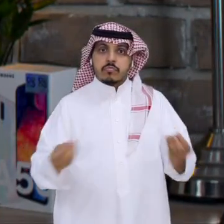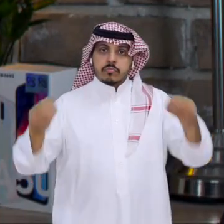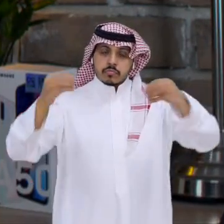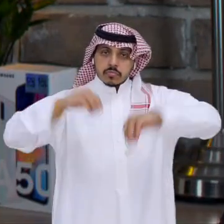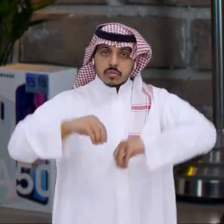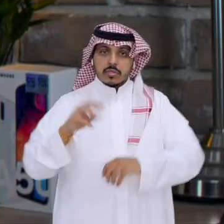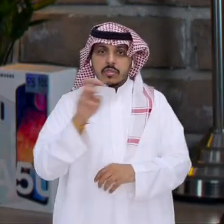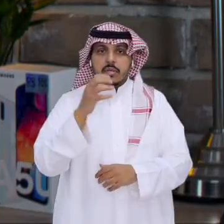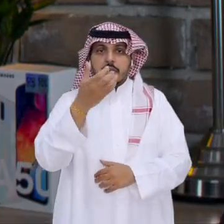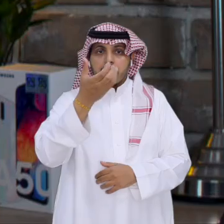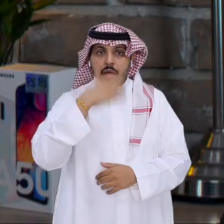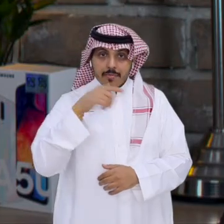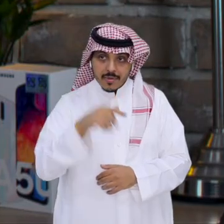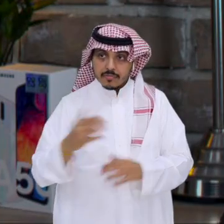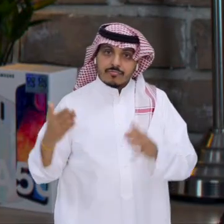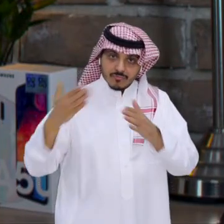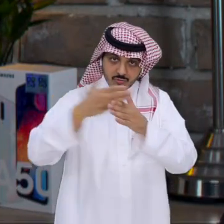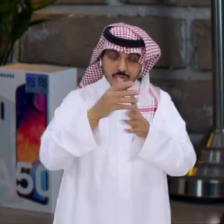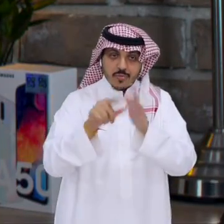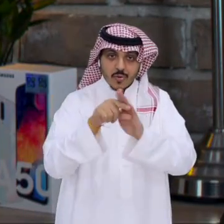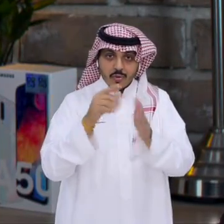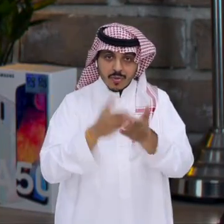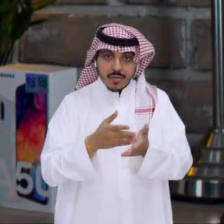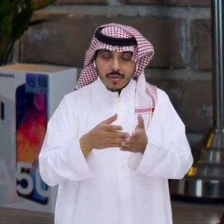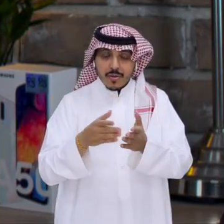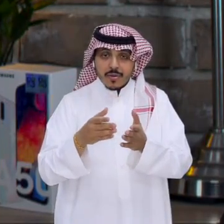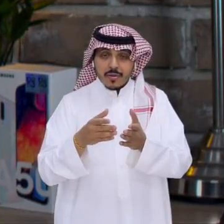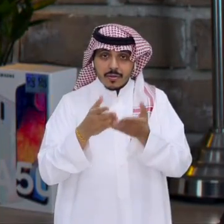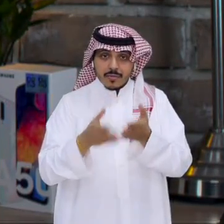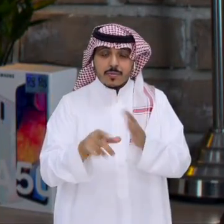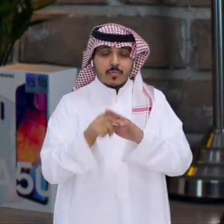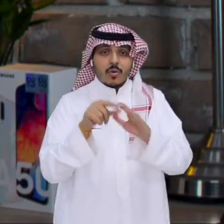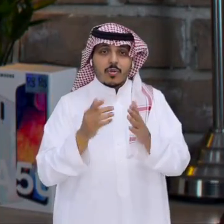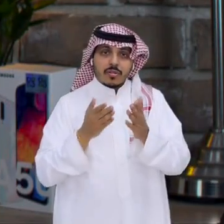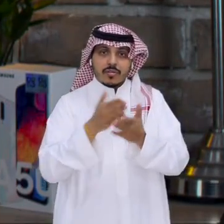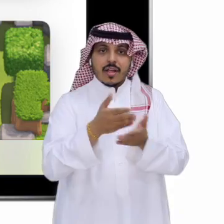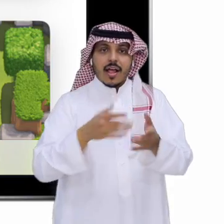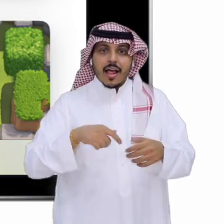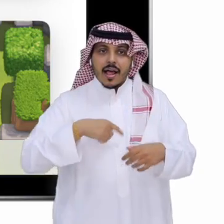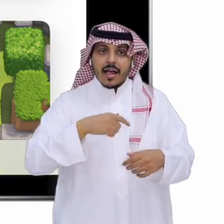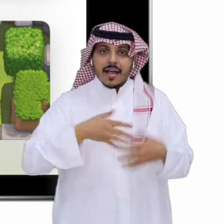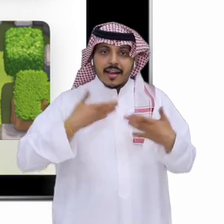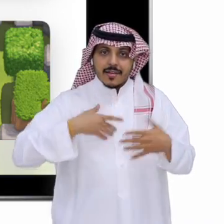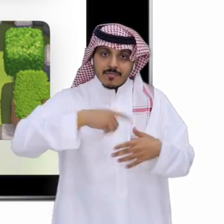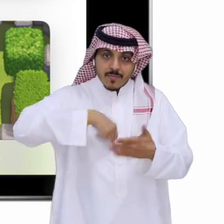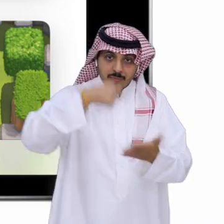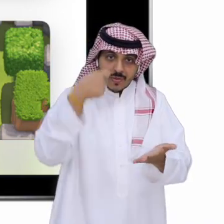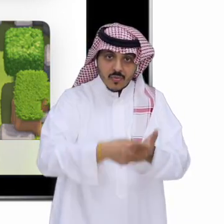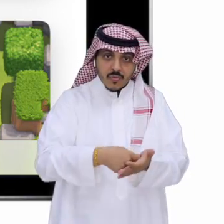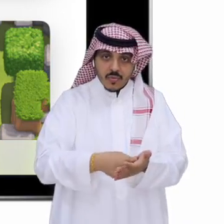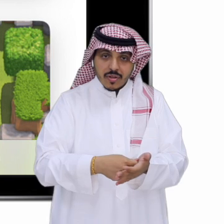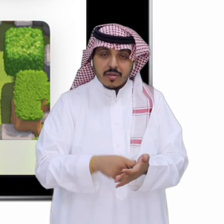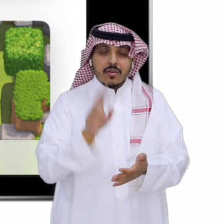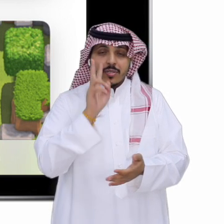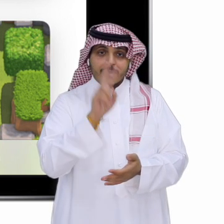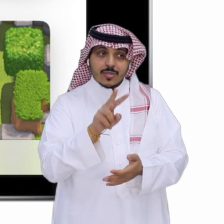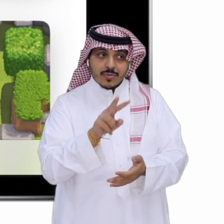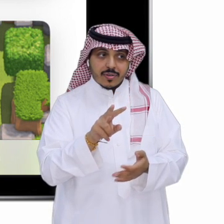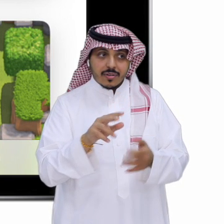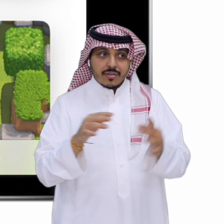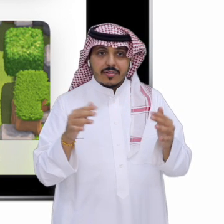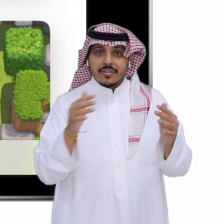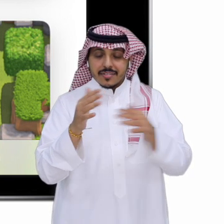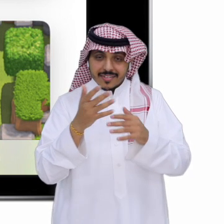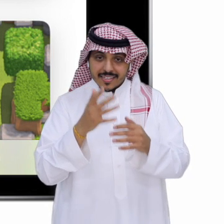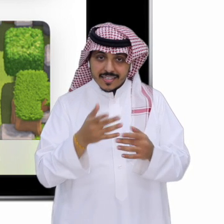هنا أيضا الأبل اللي بتدخل فيها، وحتى ترى محتوى أبل المتوقع اللي تدخل فيها تكون في الألعاب المدفوعة فقط اللي هتلاقيها في هذه المنصة.